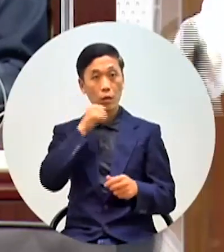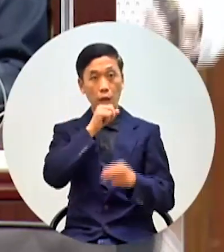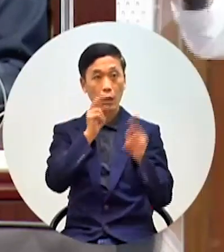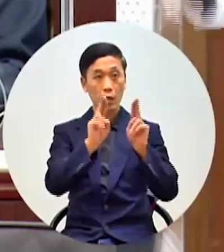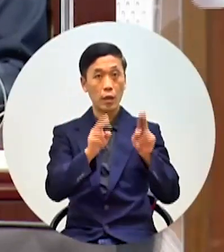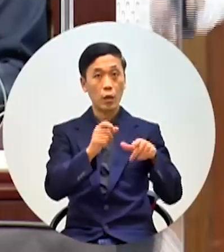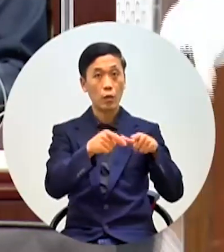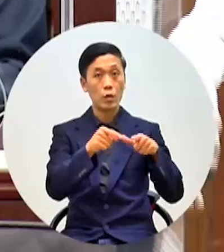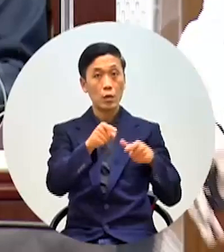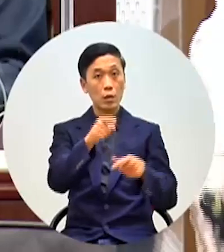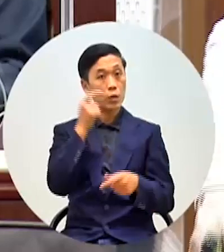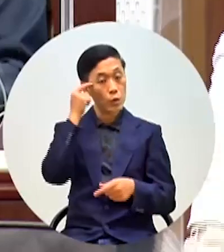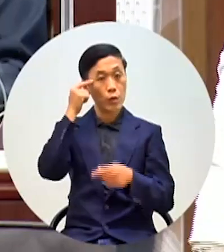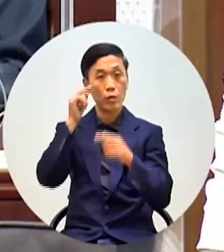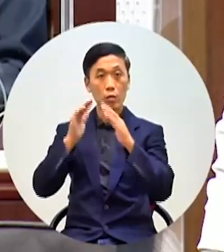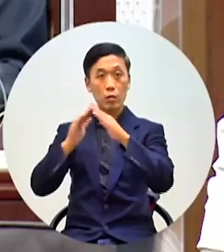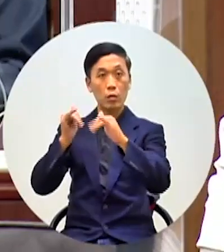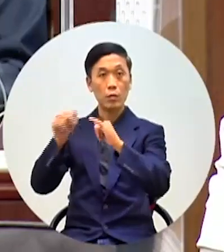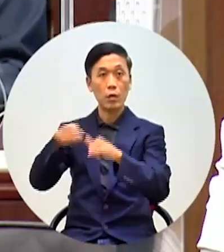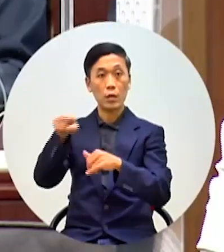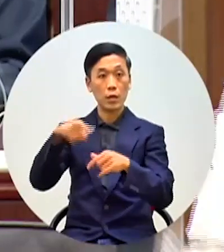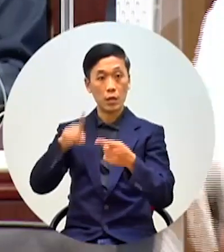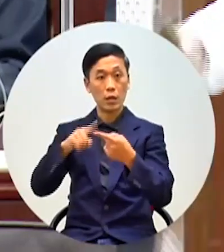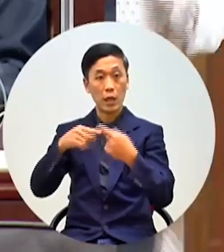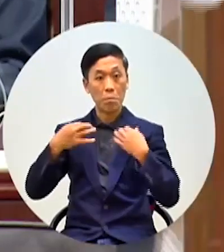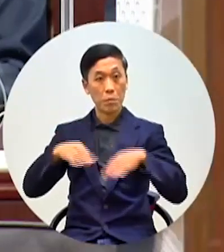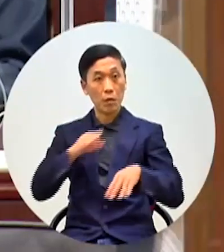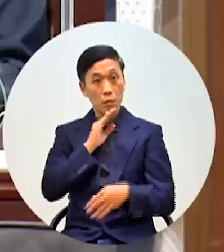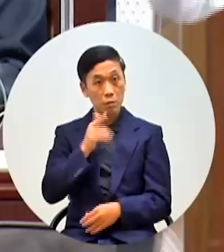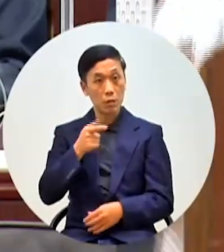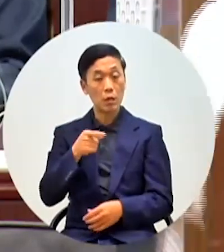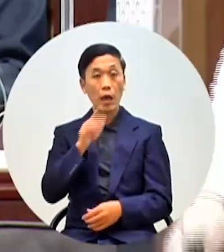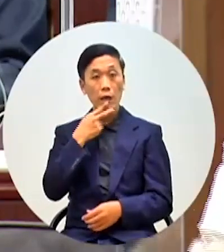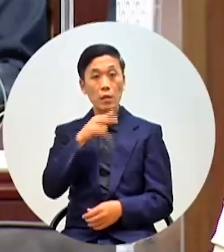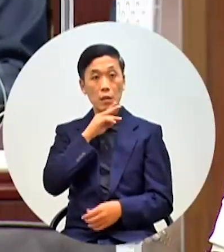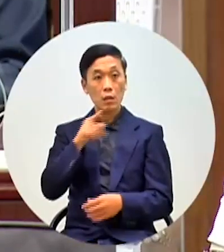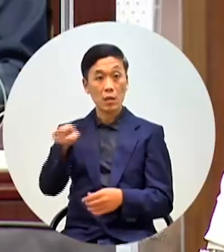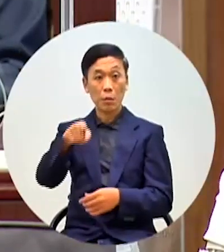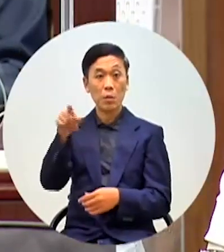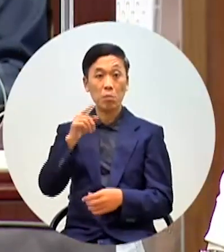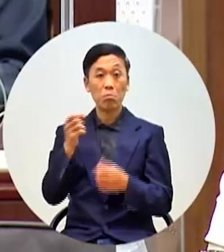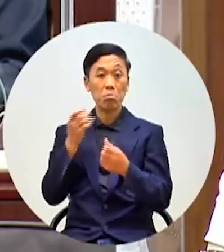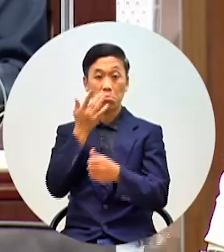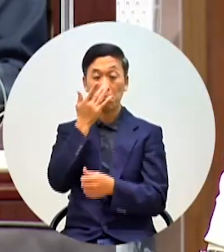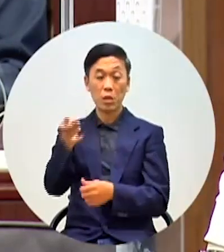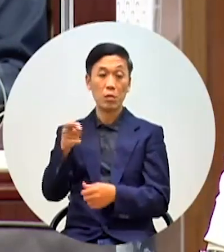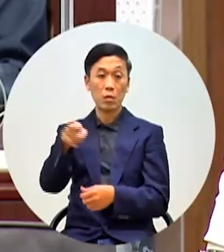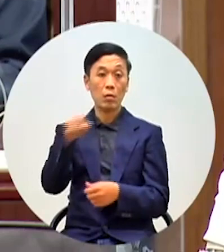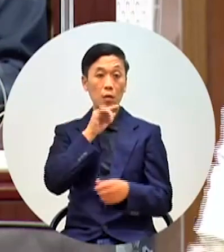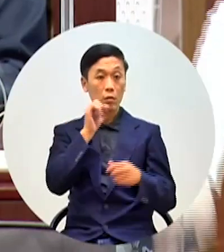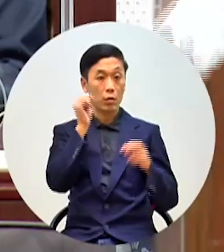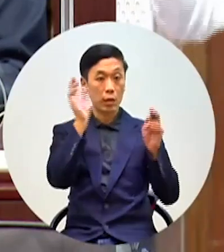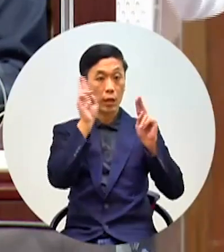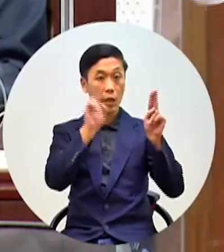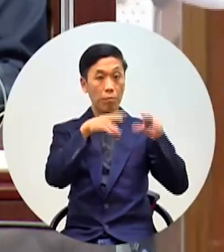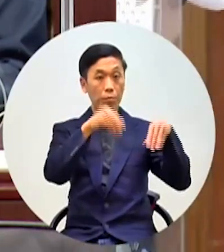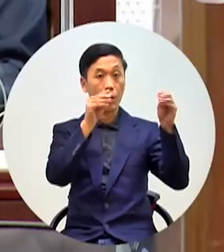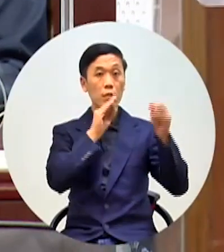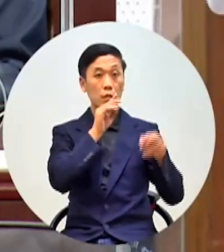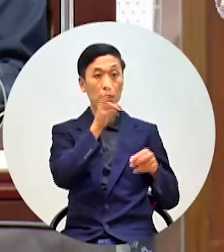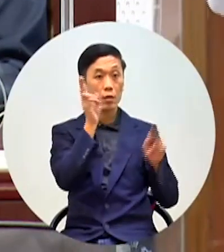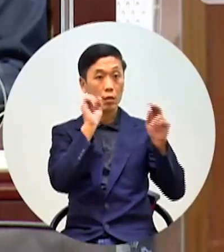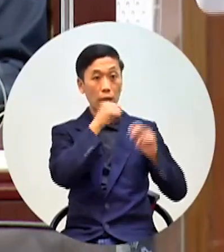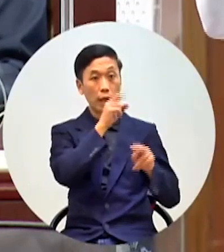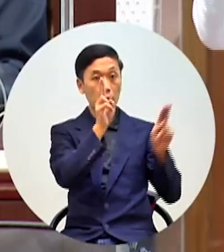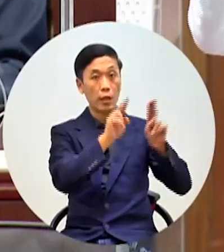停电。 你感觉市民是不是应该了解嘛？关他们屁事啊！你无电清电是你台电的问题嘛？ 我 电脑